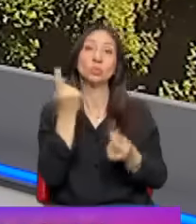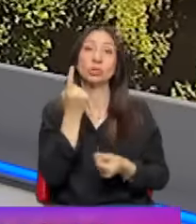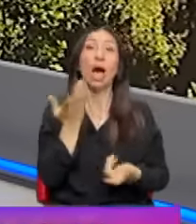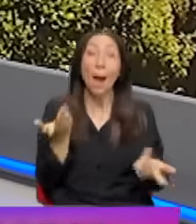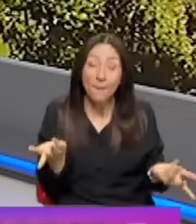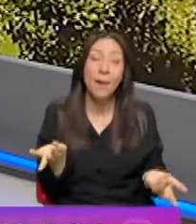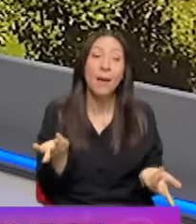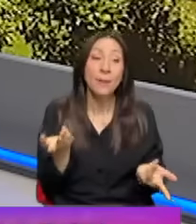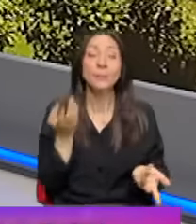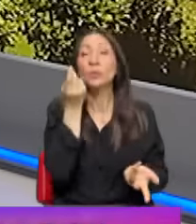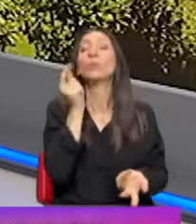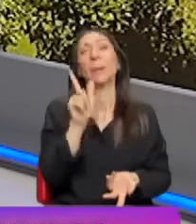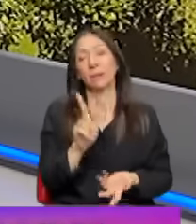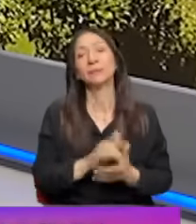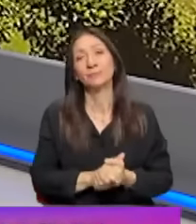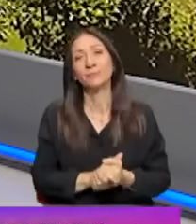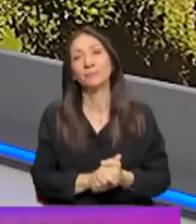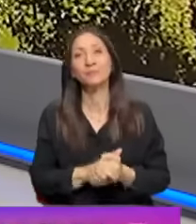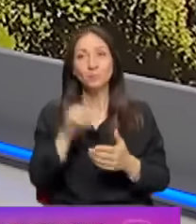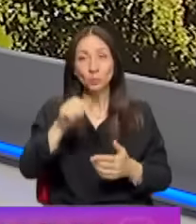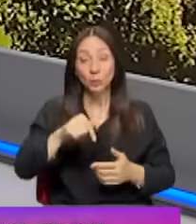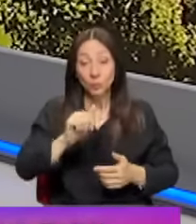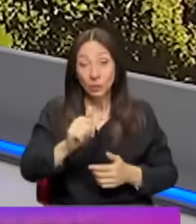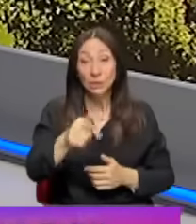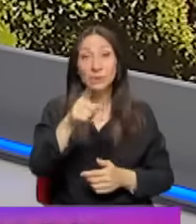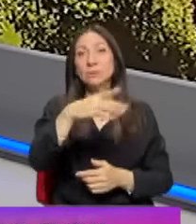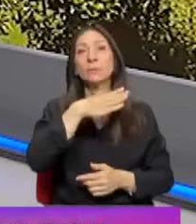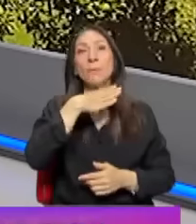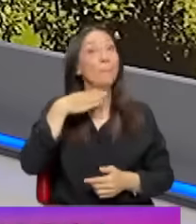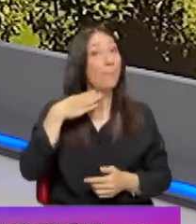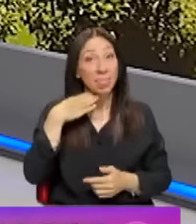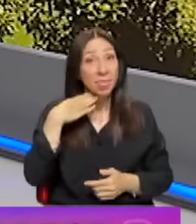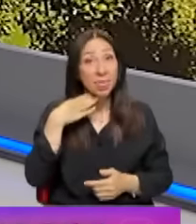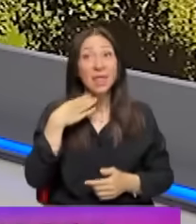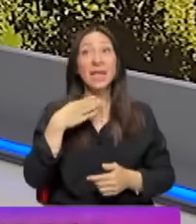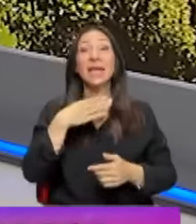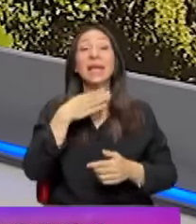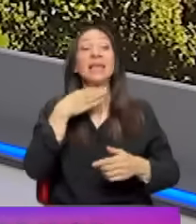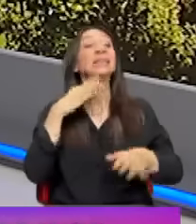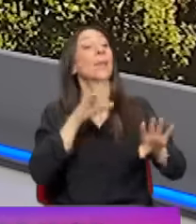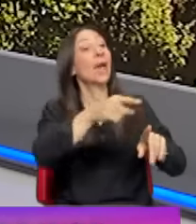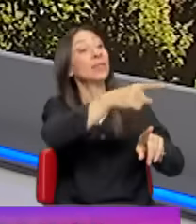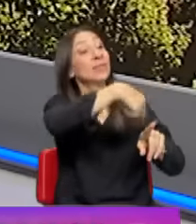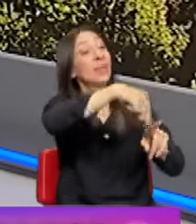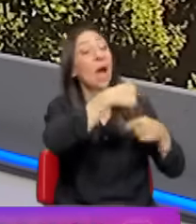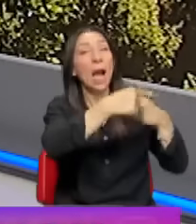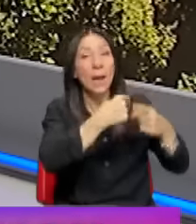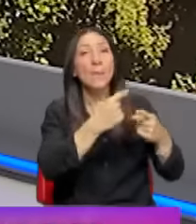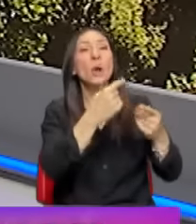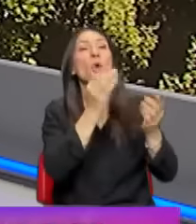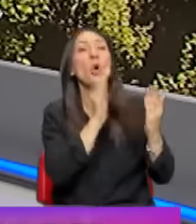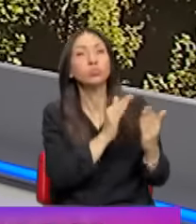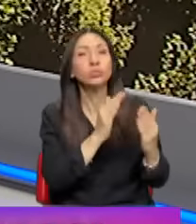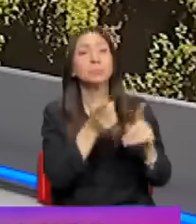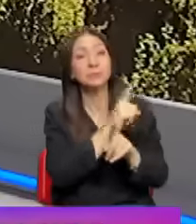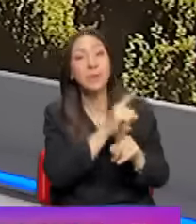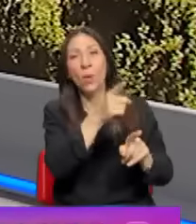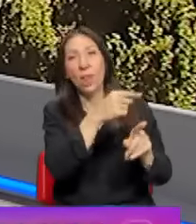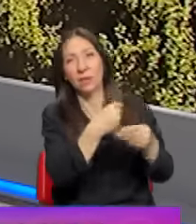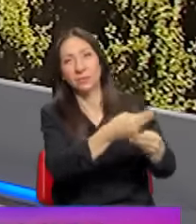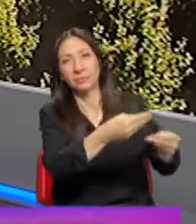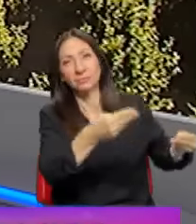ama unutmamak lazım. Bugünlerde siz kurban kesebiliyorsanız kesemeyen pek çok insan olduğunu hatırlamak lazım.